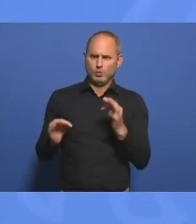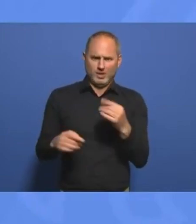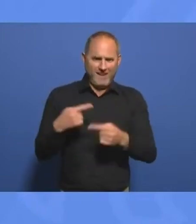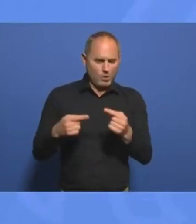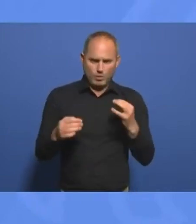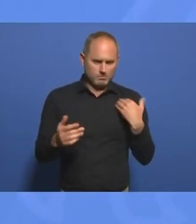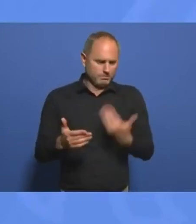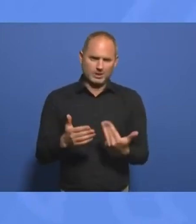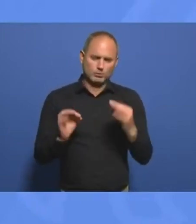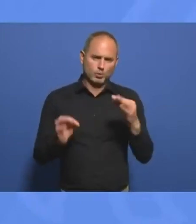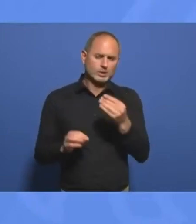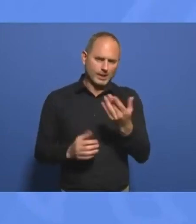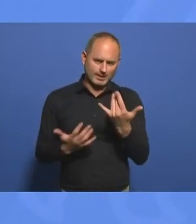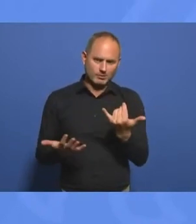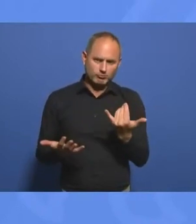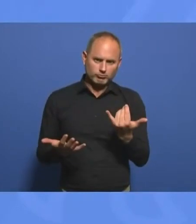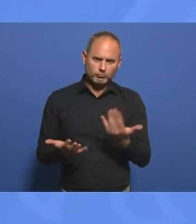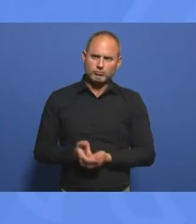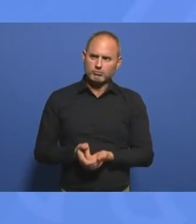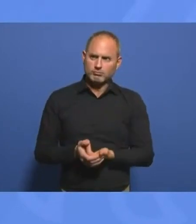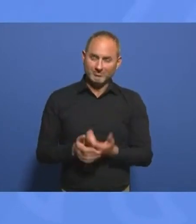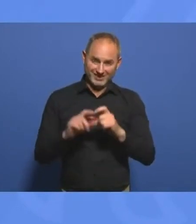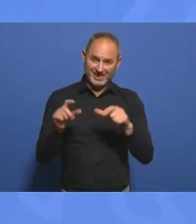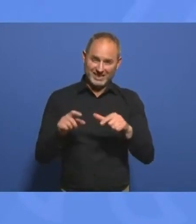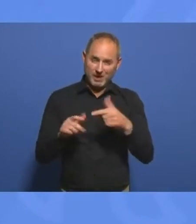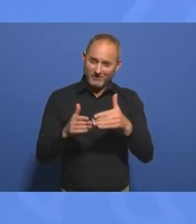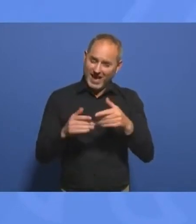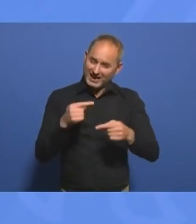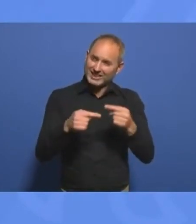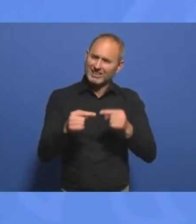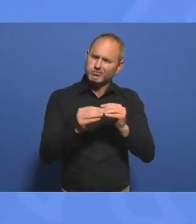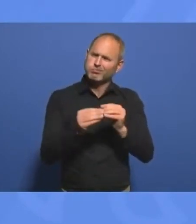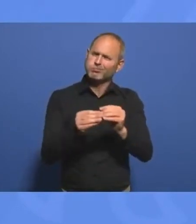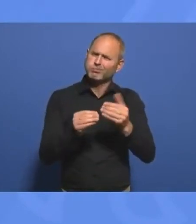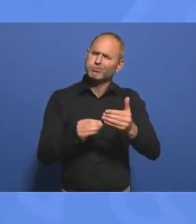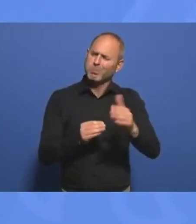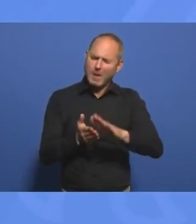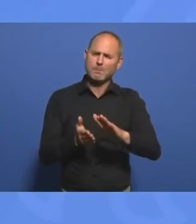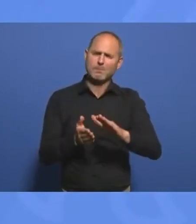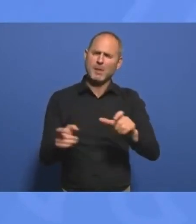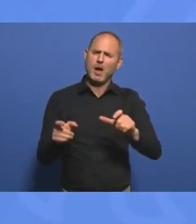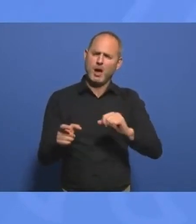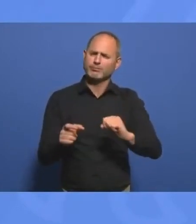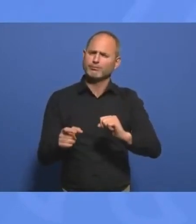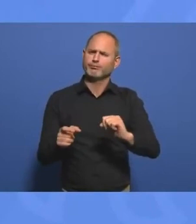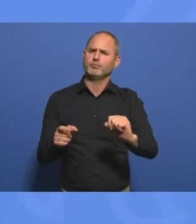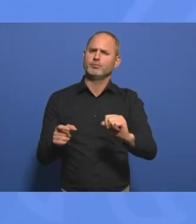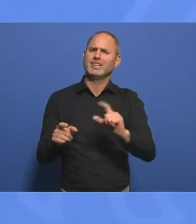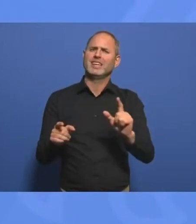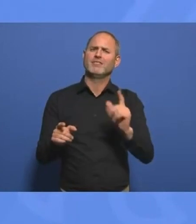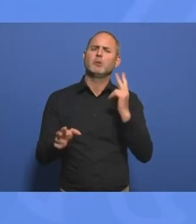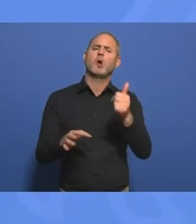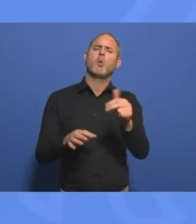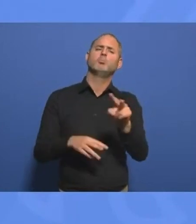Aber wir werden dranbleiben und das wird eine dauerhafte Aufgabe sein, denn auch das kann man jetzt schon als Schlussfolgerung aus dem, was wir heute